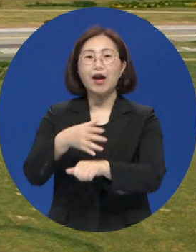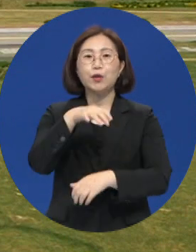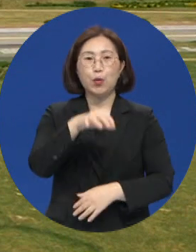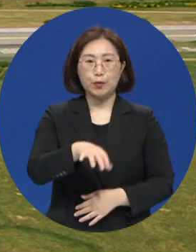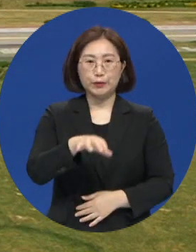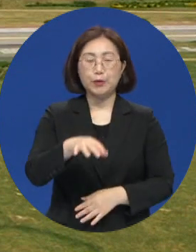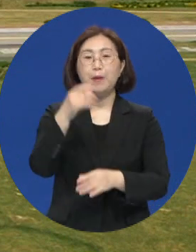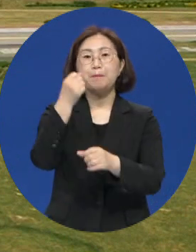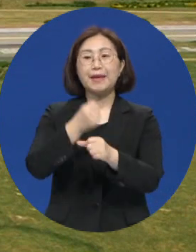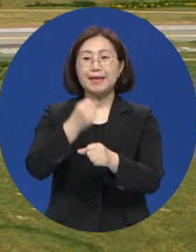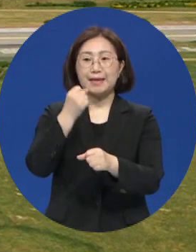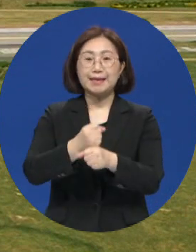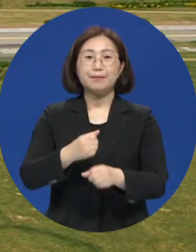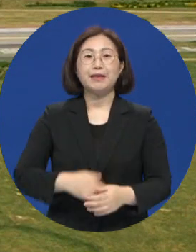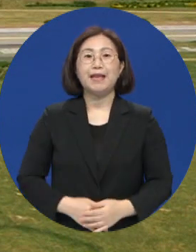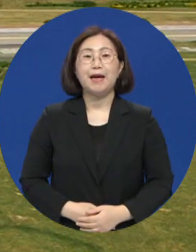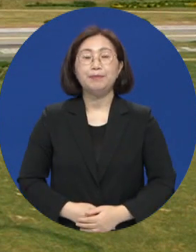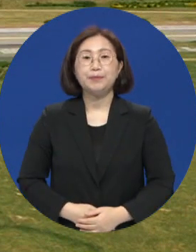만들겠습니다